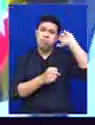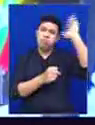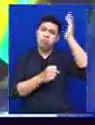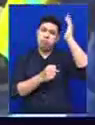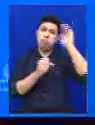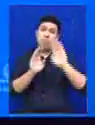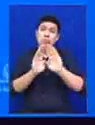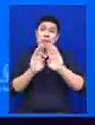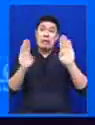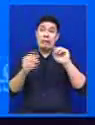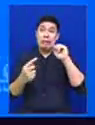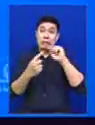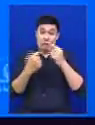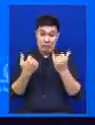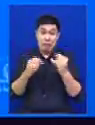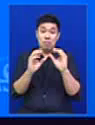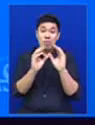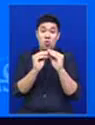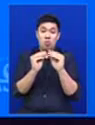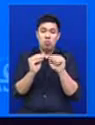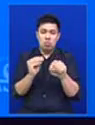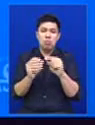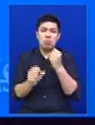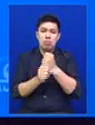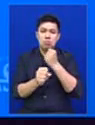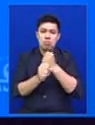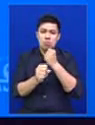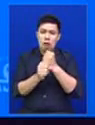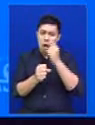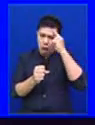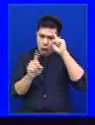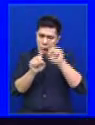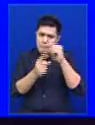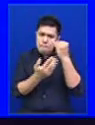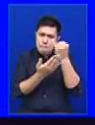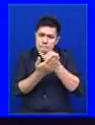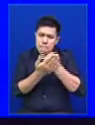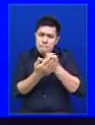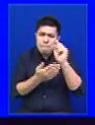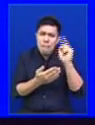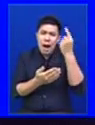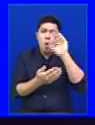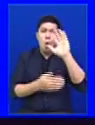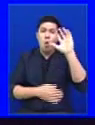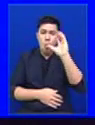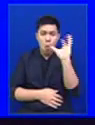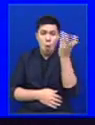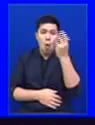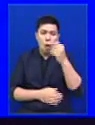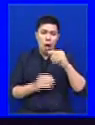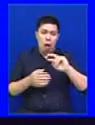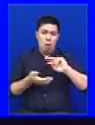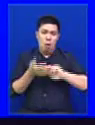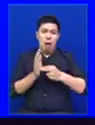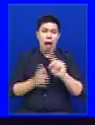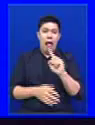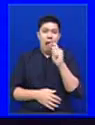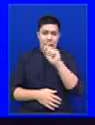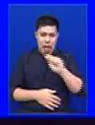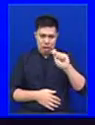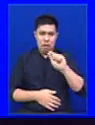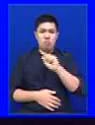ธีเปิดว่าการประชุมครั้งนี้เป็นการวางภาพร่างของโลกใหม่แห่งอนาคตที่เอเชียมีบทบาทสำคัญในฐานะฐานการ